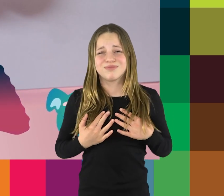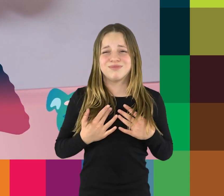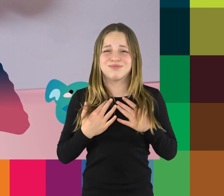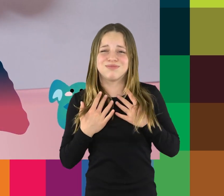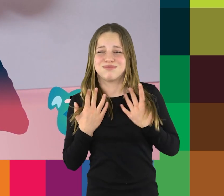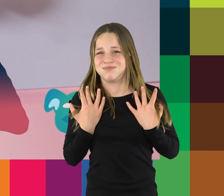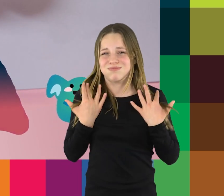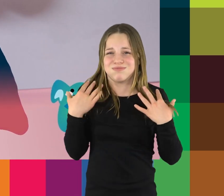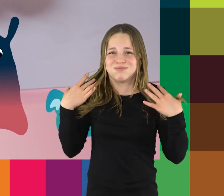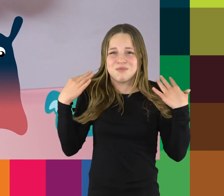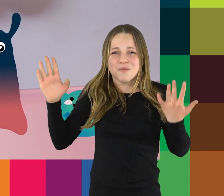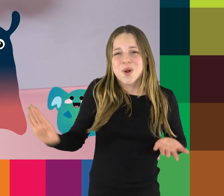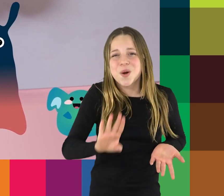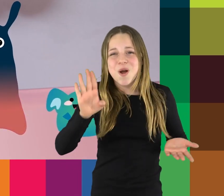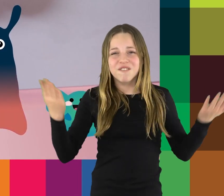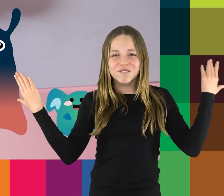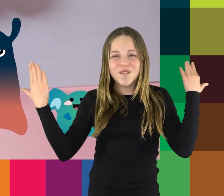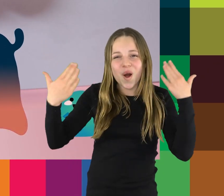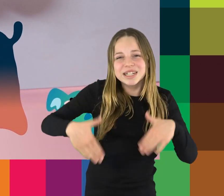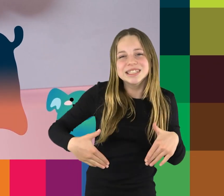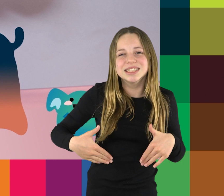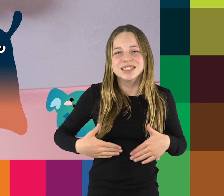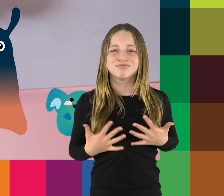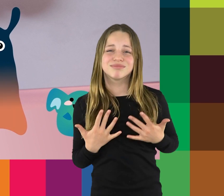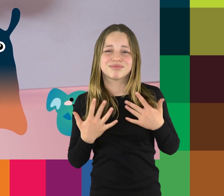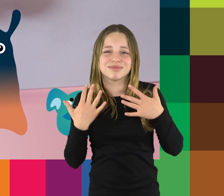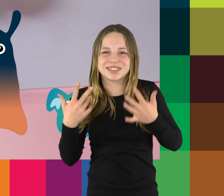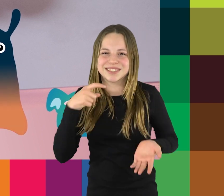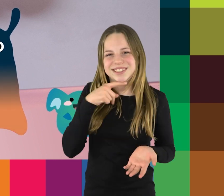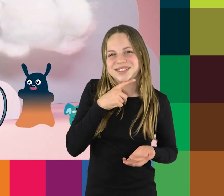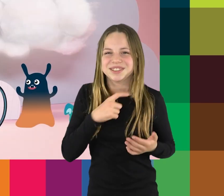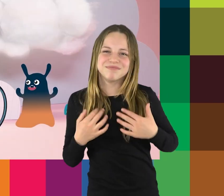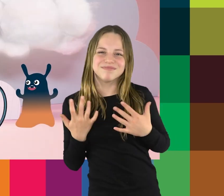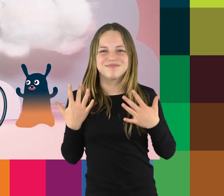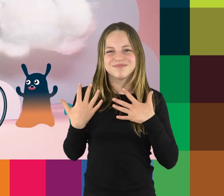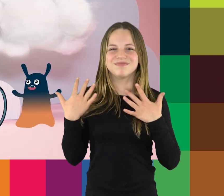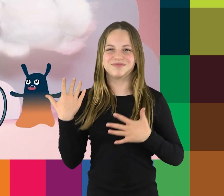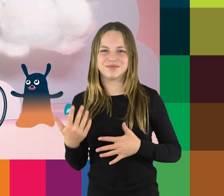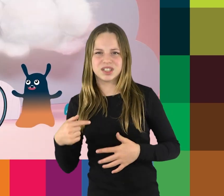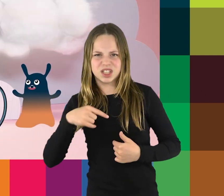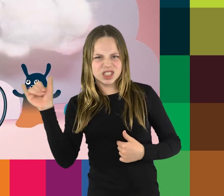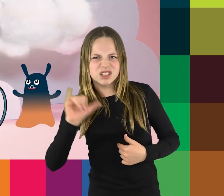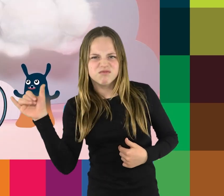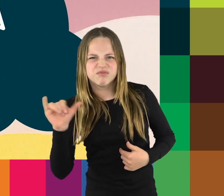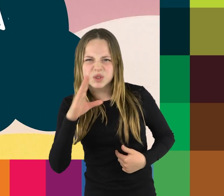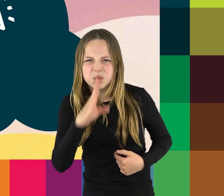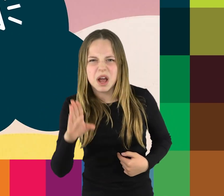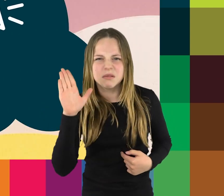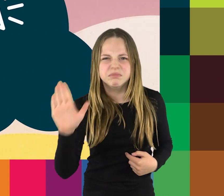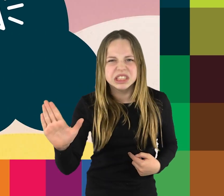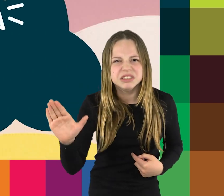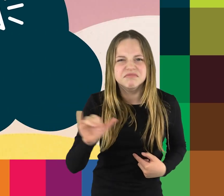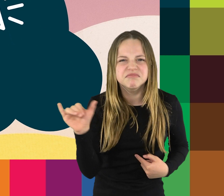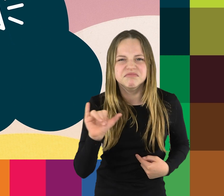Oh, on devient bleu foncé. Ça chatouille. C'est quoi ce droit? On